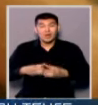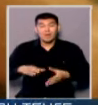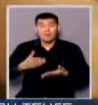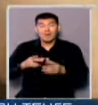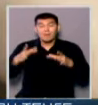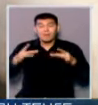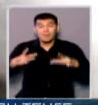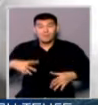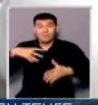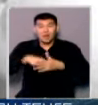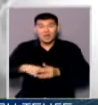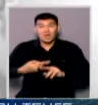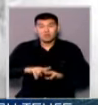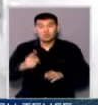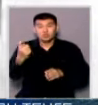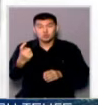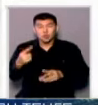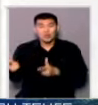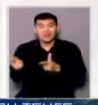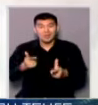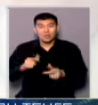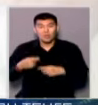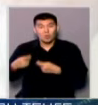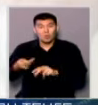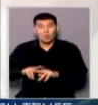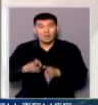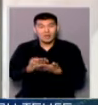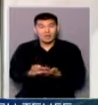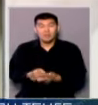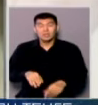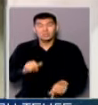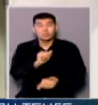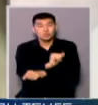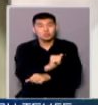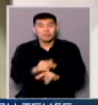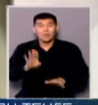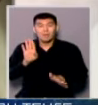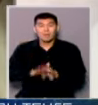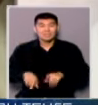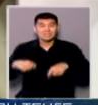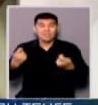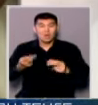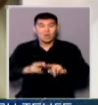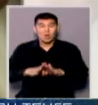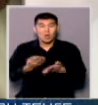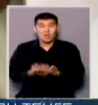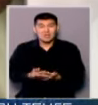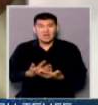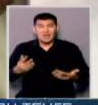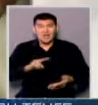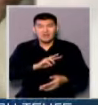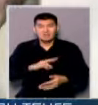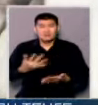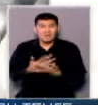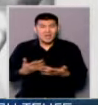два пакета и 100 готовых закладок стражи порядка воспрепятствовали незаконному обороту 24 10 тысяч